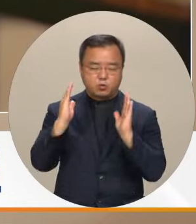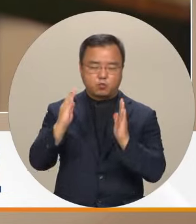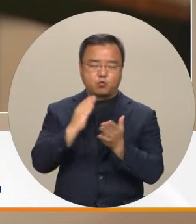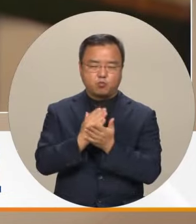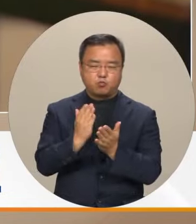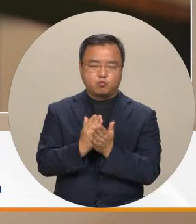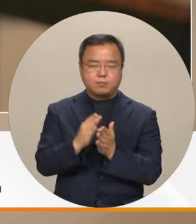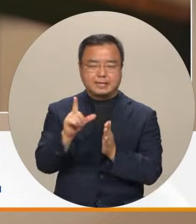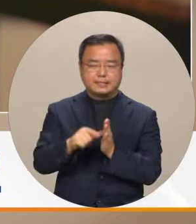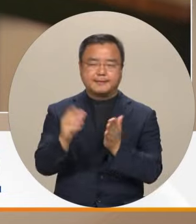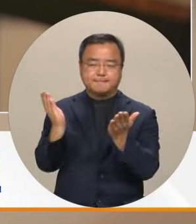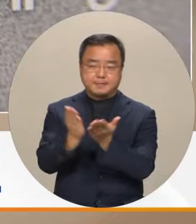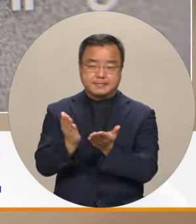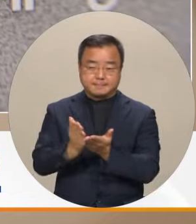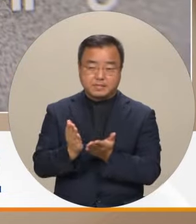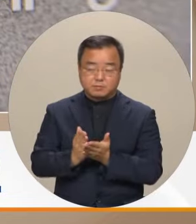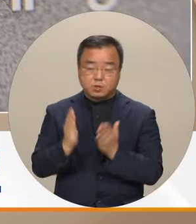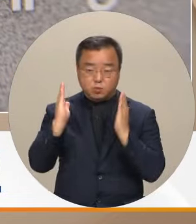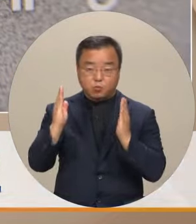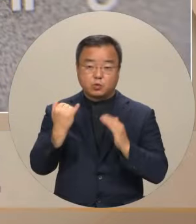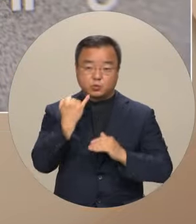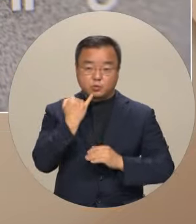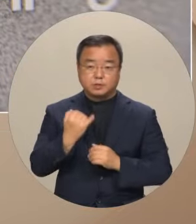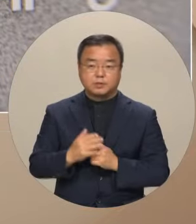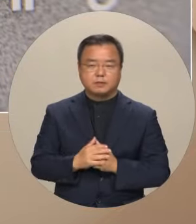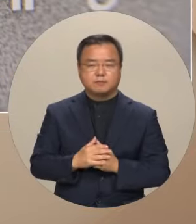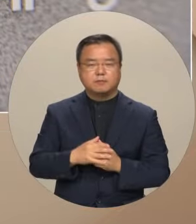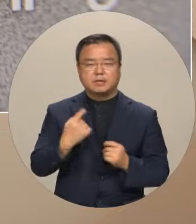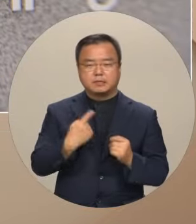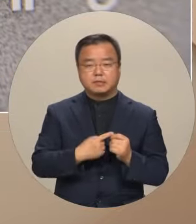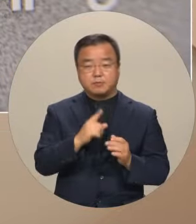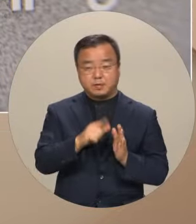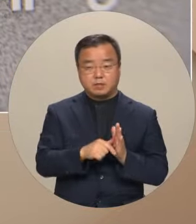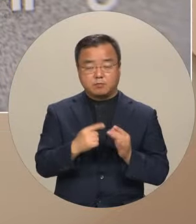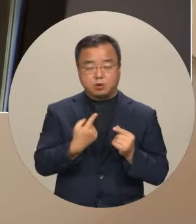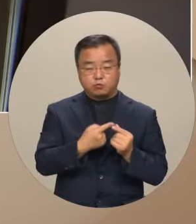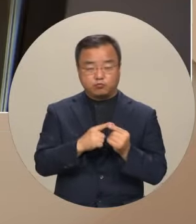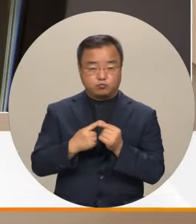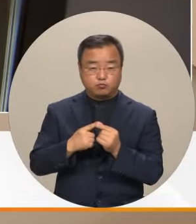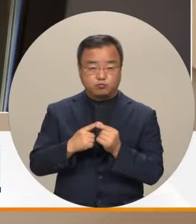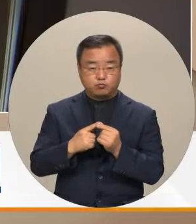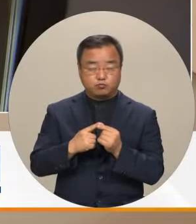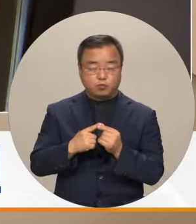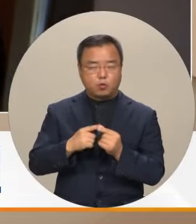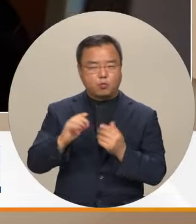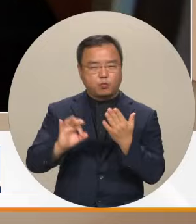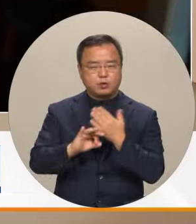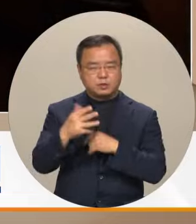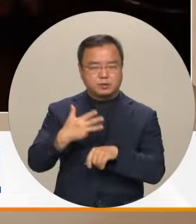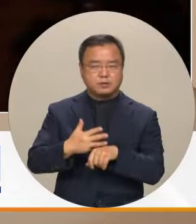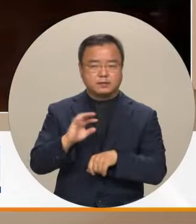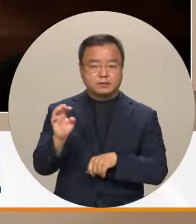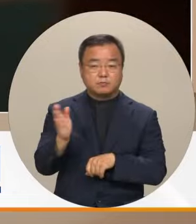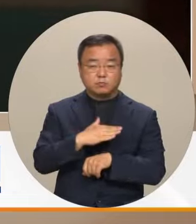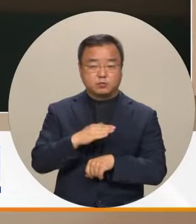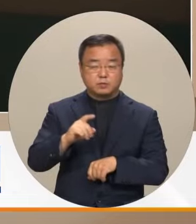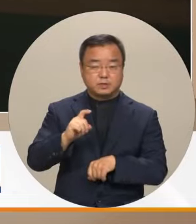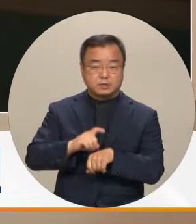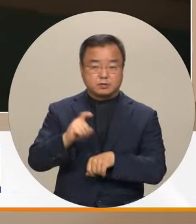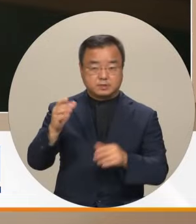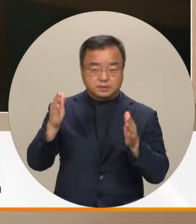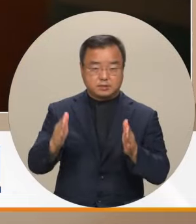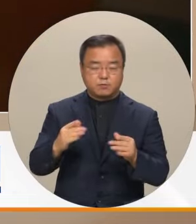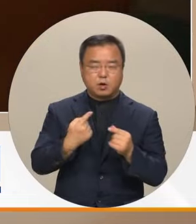것도 어 좋은 방법이라고 생각합니다 1교시 국어 시험을 보게 되는 오전 8시 40분 10시 사이에는 국어